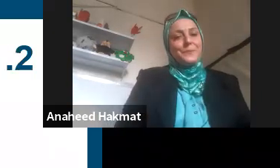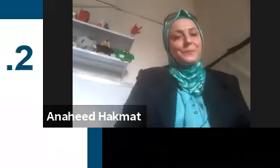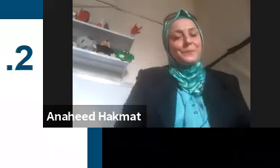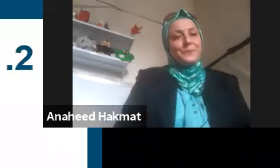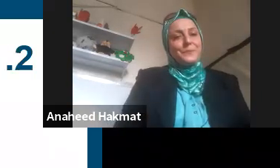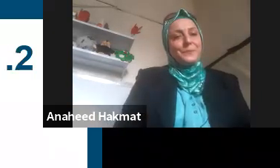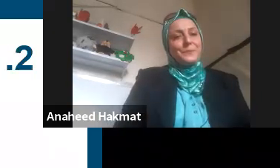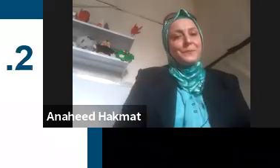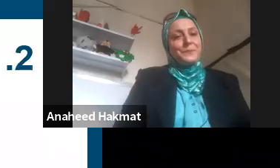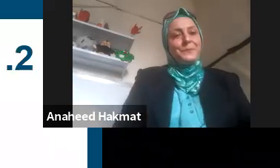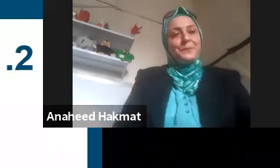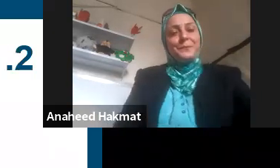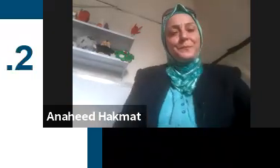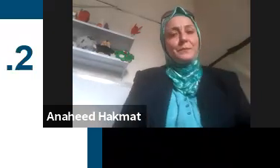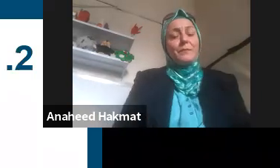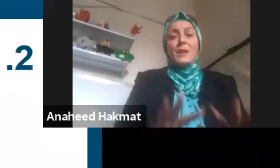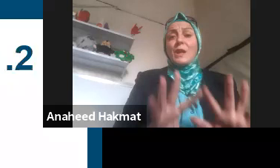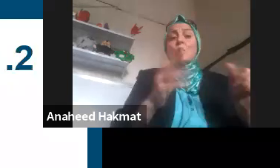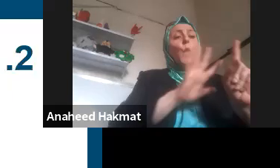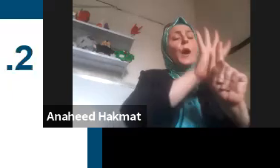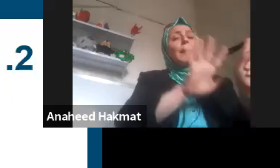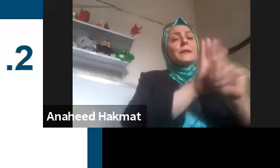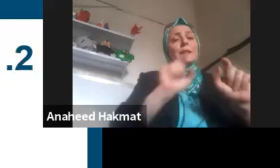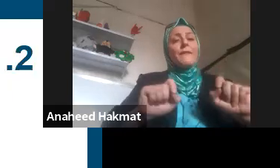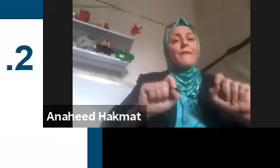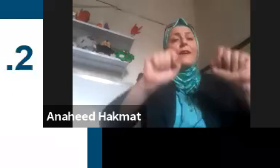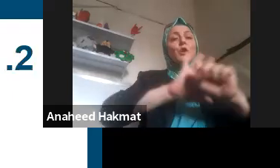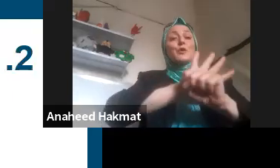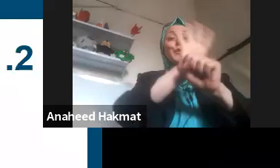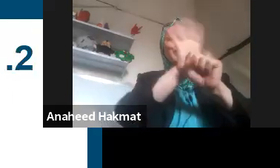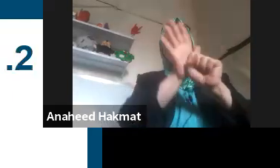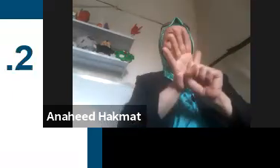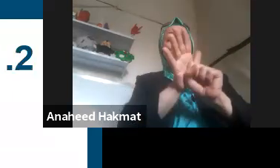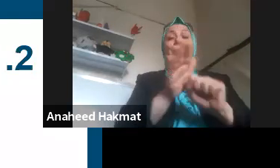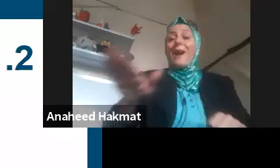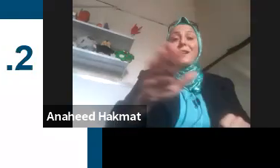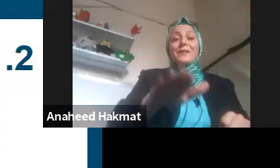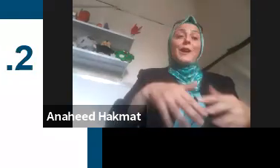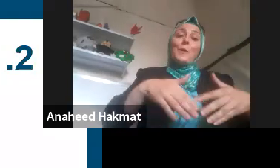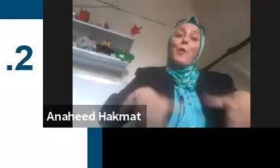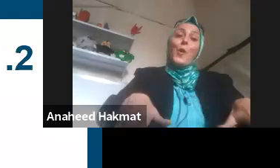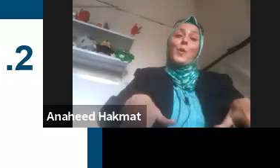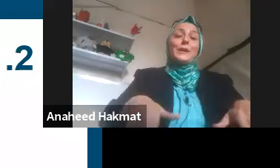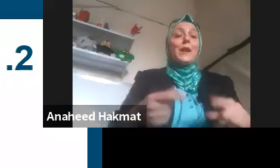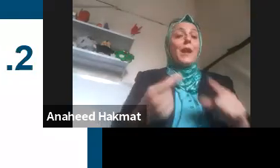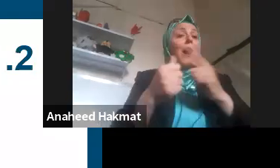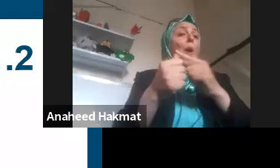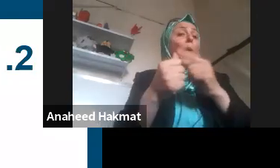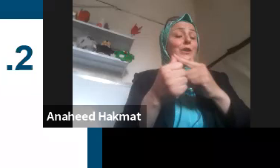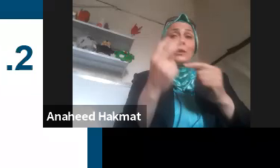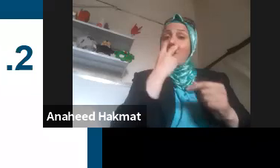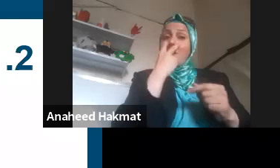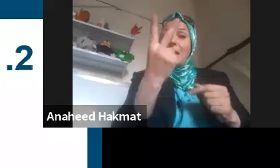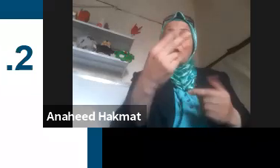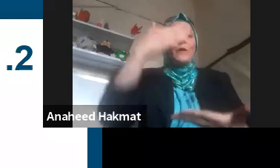شو هو تأثير فيروس كورونا على تعليم الأولاد اللي عندهم إعاقة؟ أول شيء حنشوف الحواجز اللي